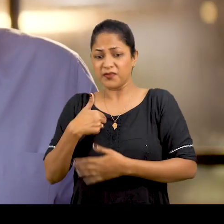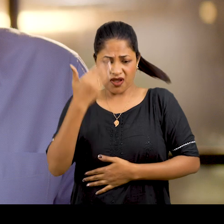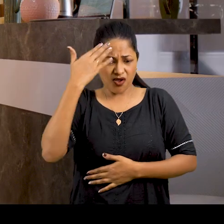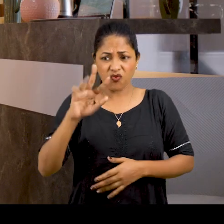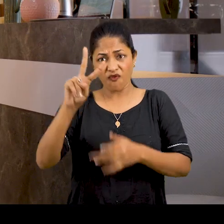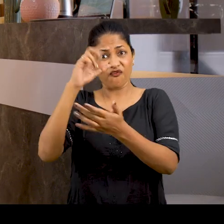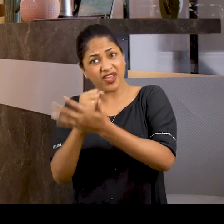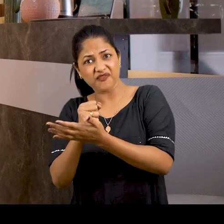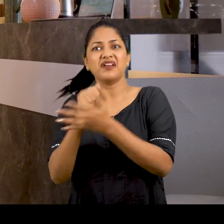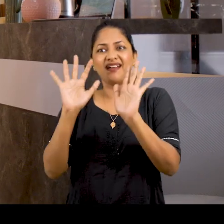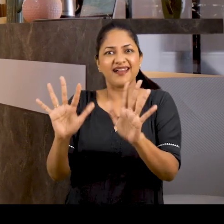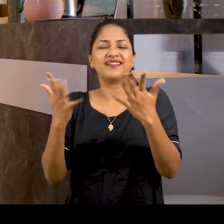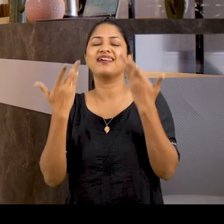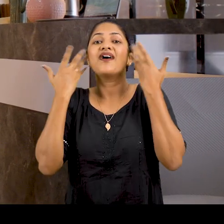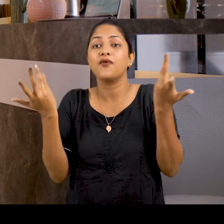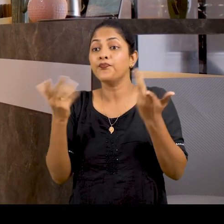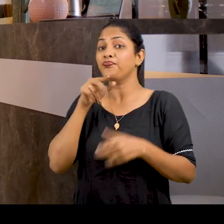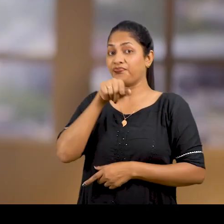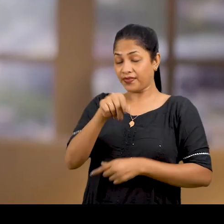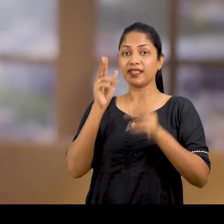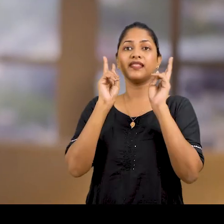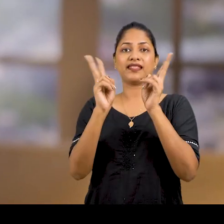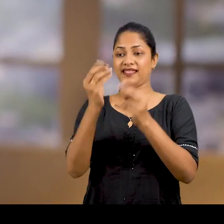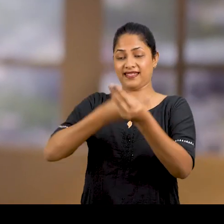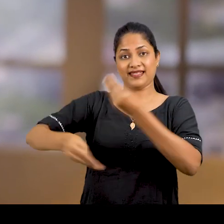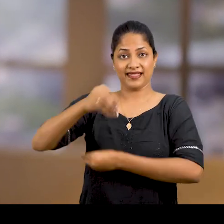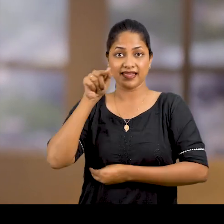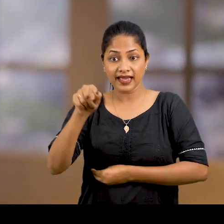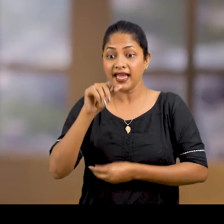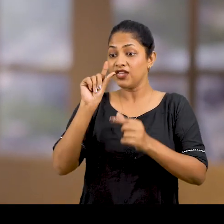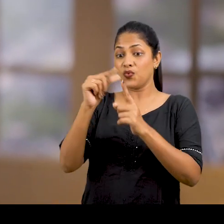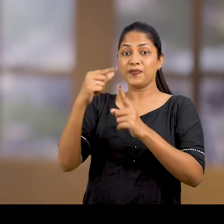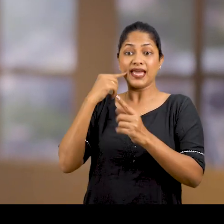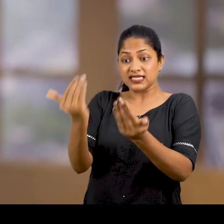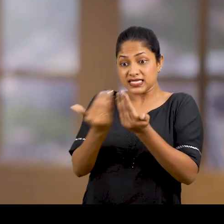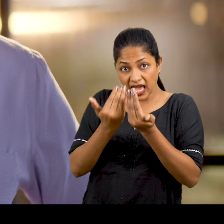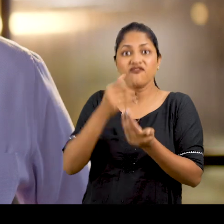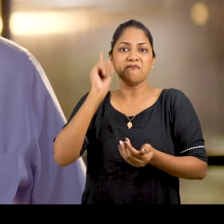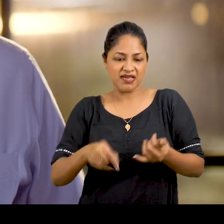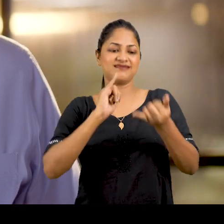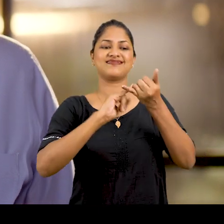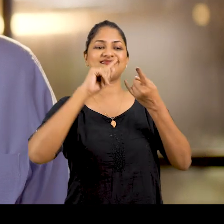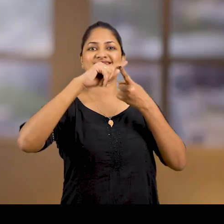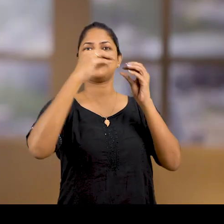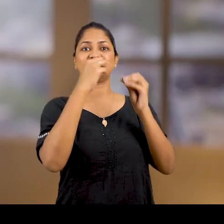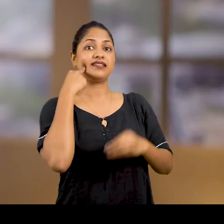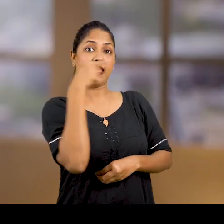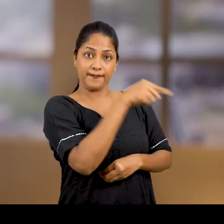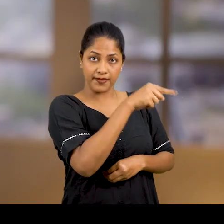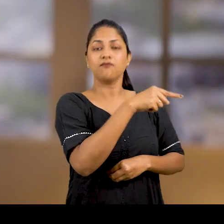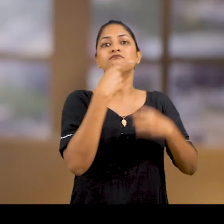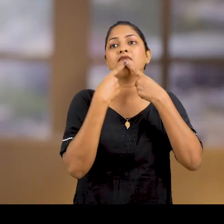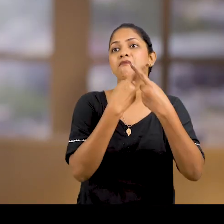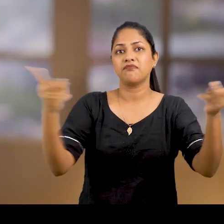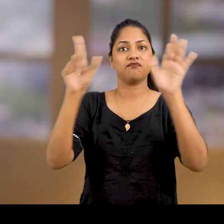నాకెలా తెలుస్తుంది? ఆర్థిక మార్కెట్లో తమ డబ్బును పెట్టుబడి పెట్టే వ్యక్తులకు యూపీఐ చెల్లింపులను అత్యంత సురక్షితంగా చేయడానికి అన్ని